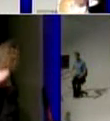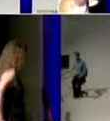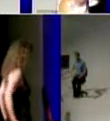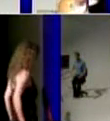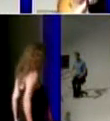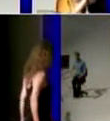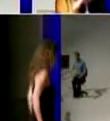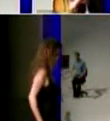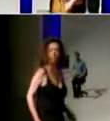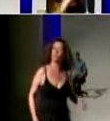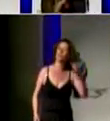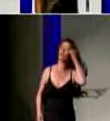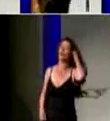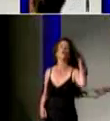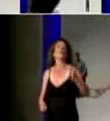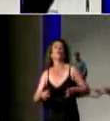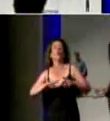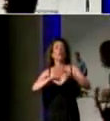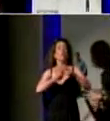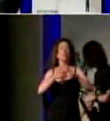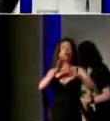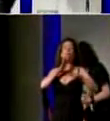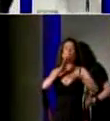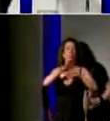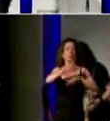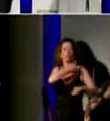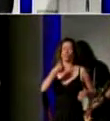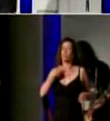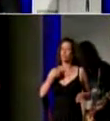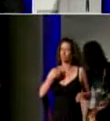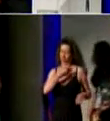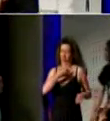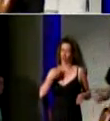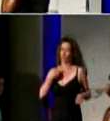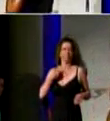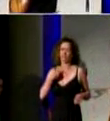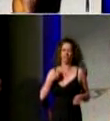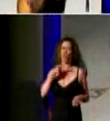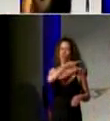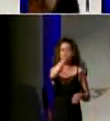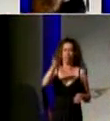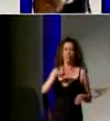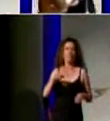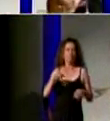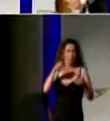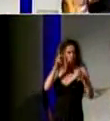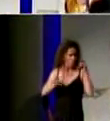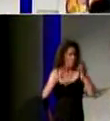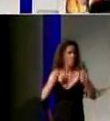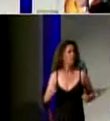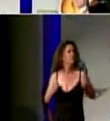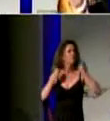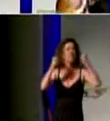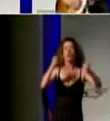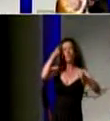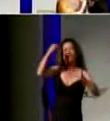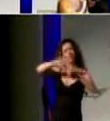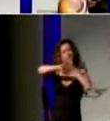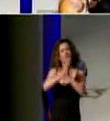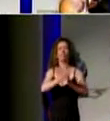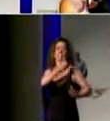Chance. En fait, je crois que tout le monde peut créer sa propre chance. Tout le monde a cette force de créer sa chance.